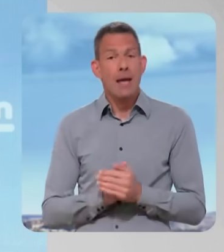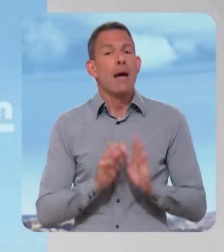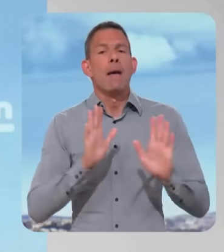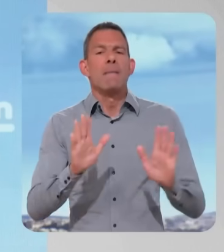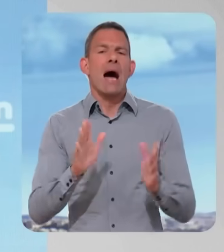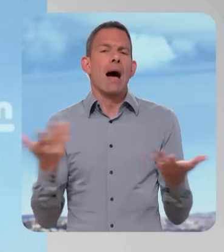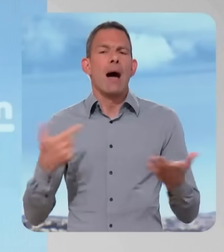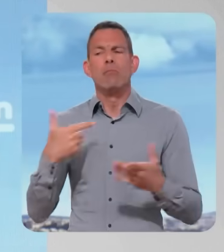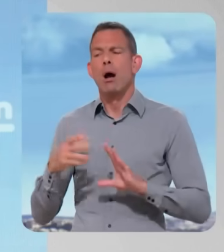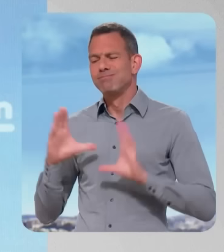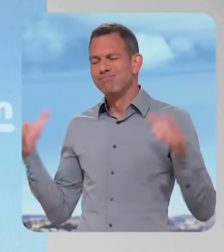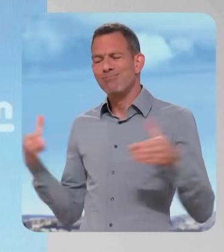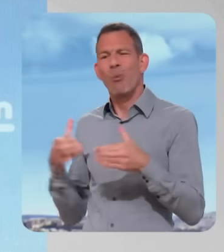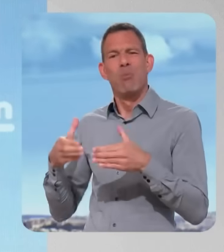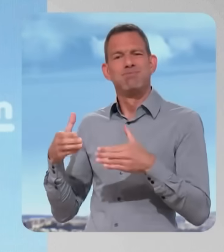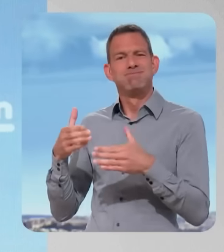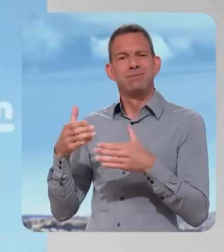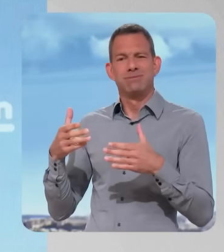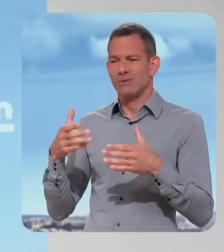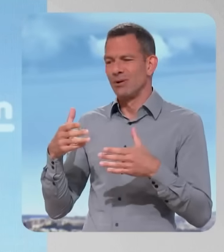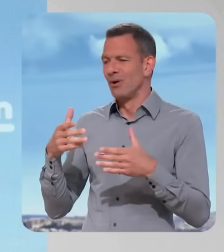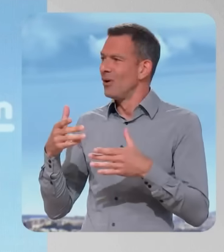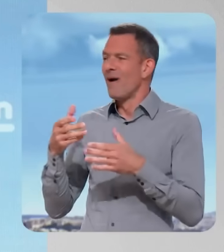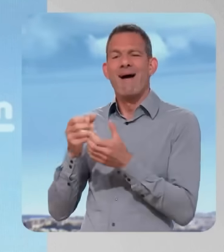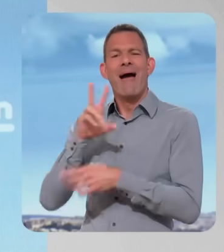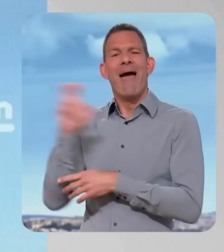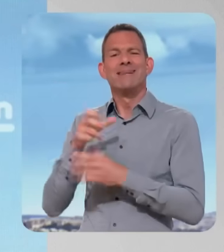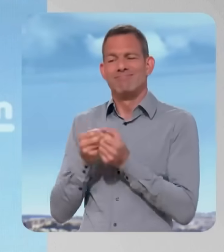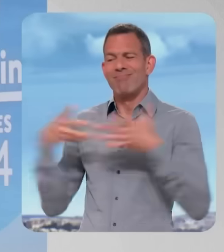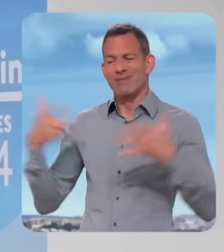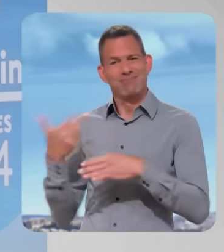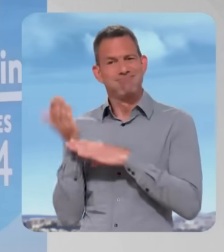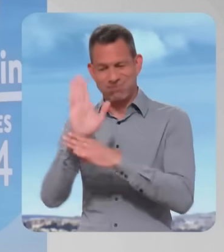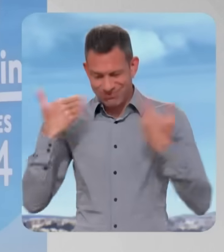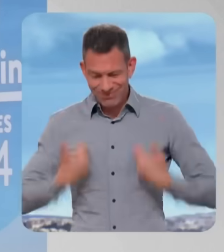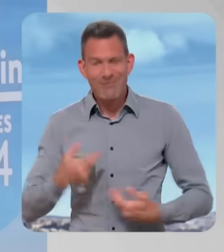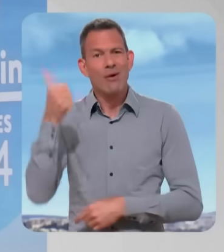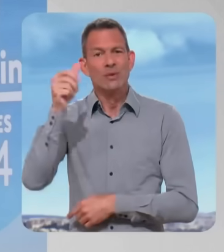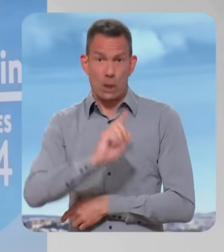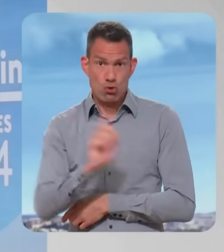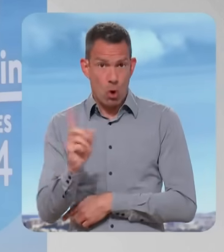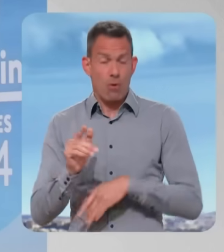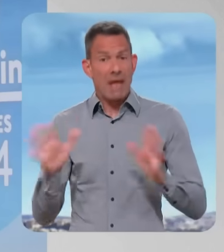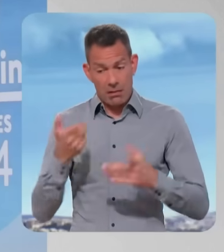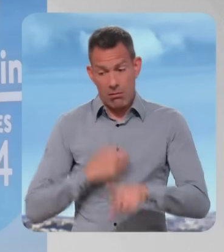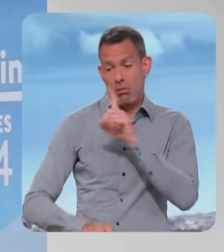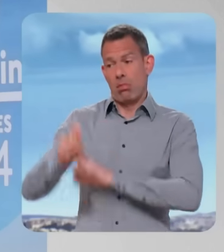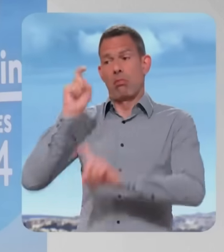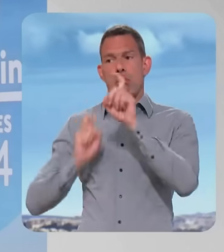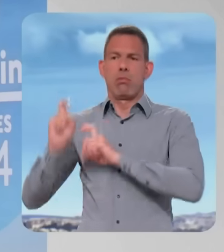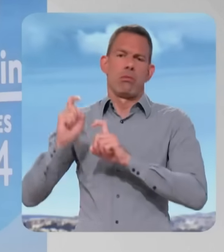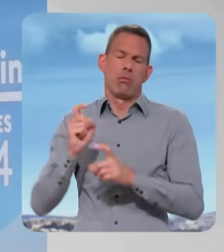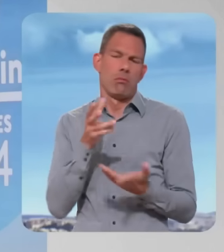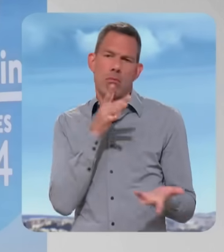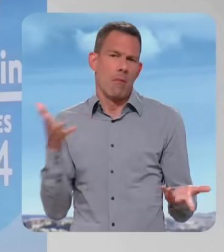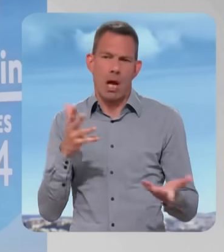pas je ne représente pas à moi toute seule l'ex majorité mais en tout cas moi je pense que ça ne peut pas être un retour en arrière sur ce qui a été